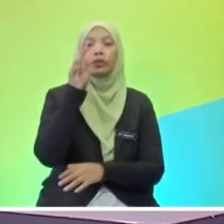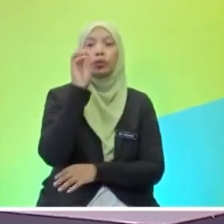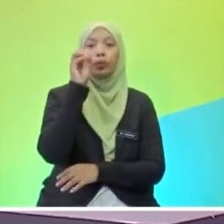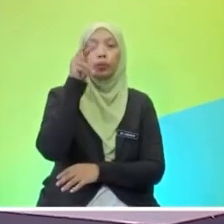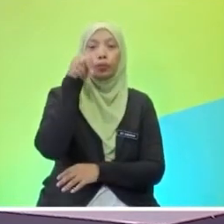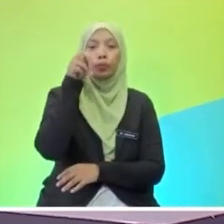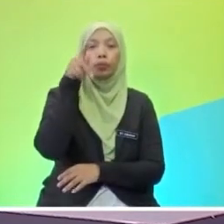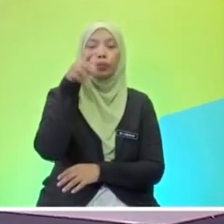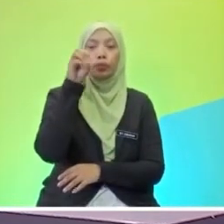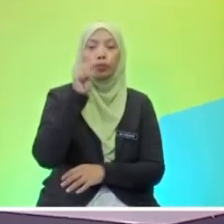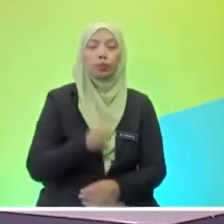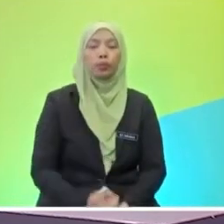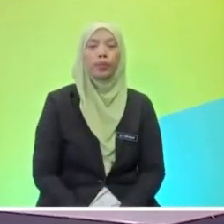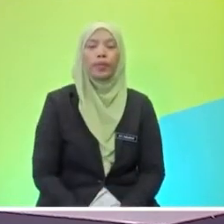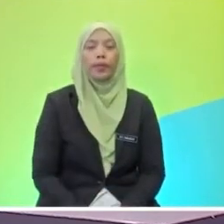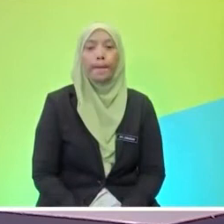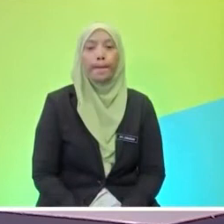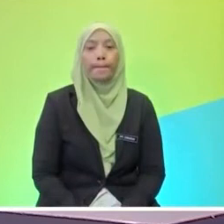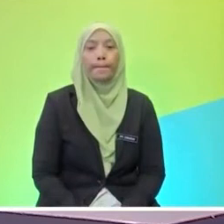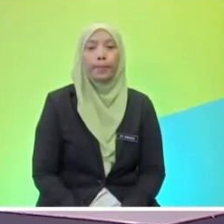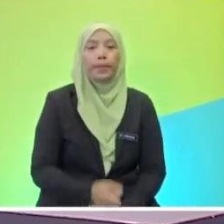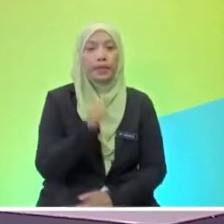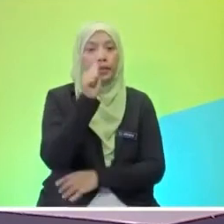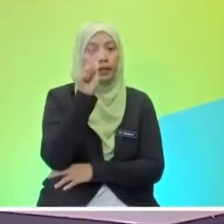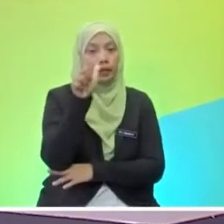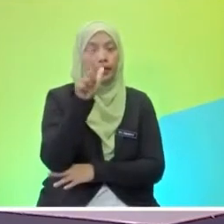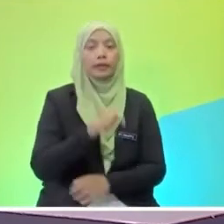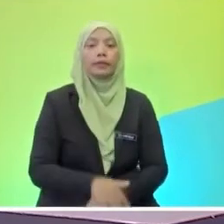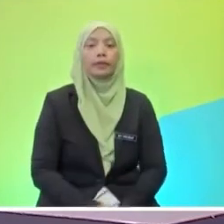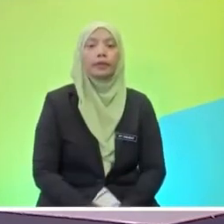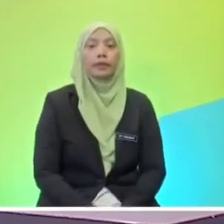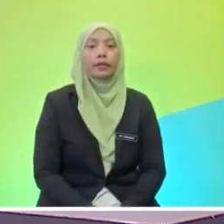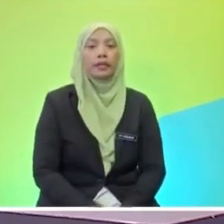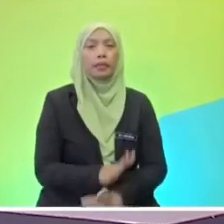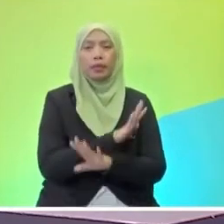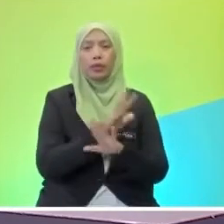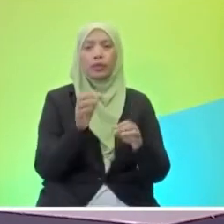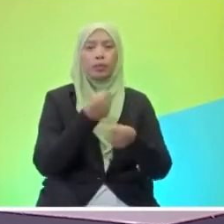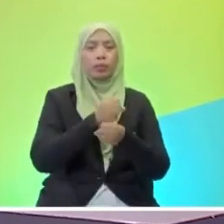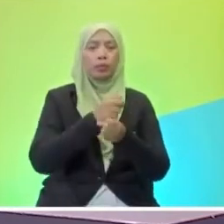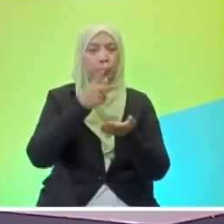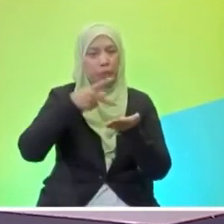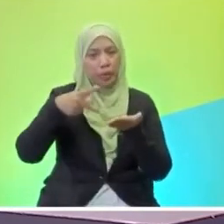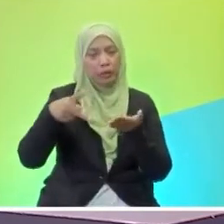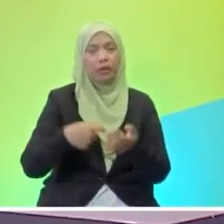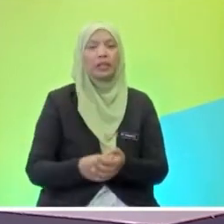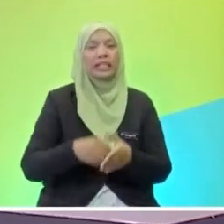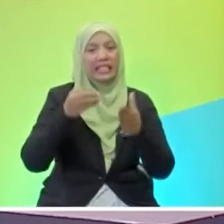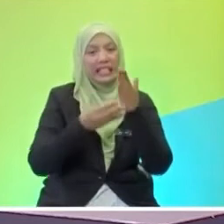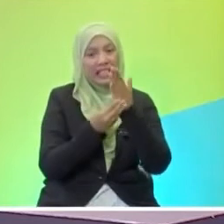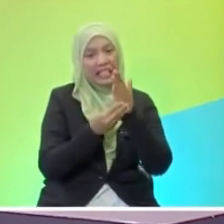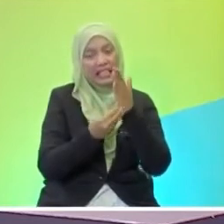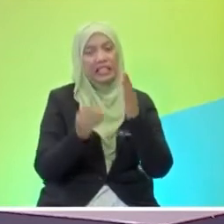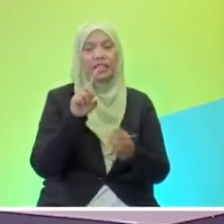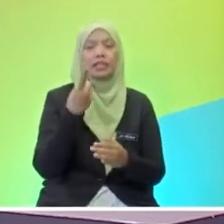untuk akses kelestarian bagian anda tidak perlu buat bentuk karangan just point from isi yang penting isi